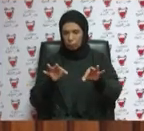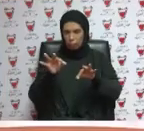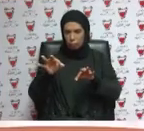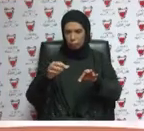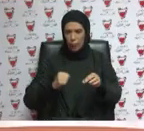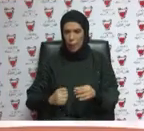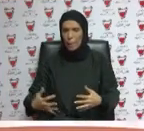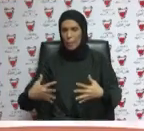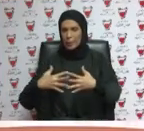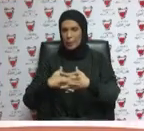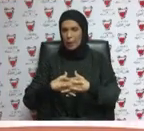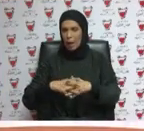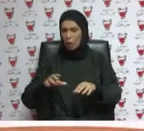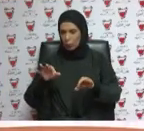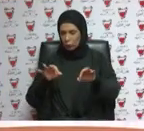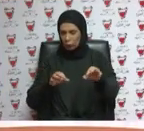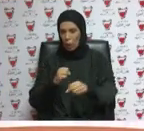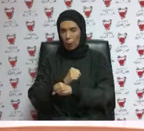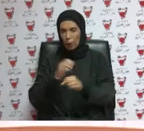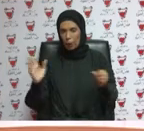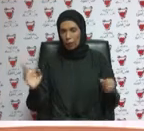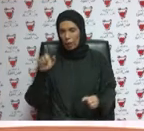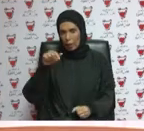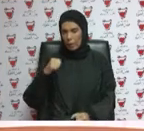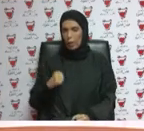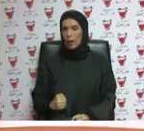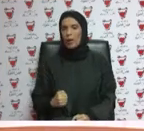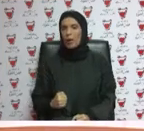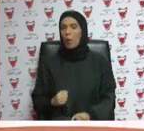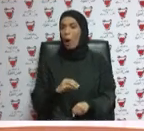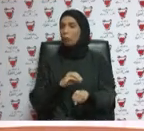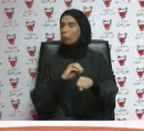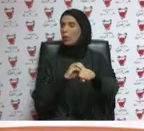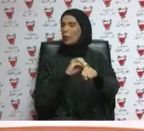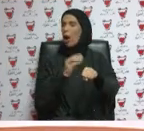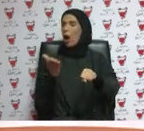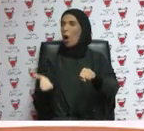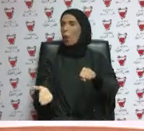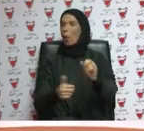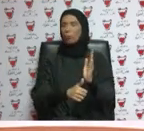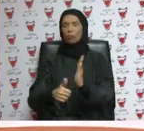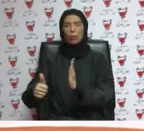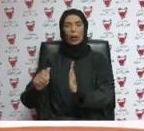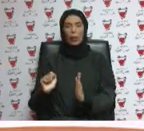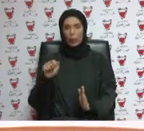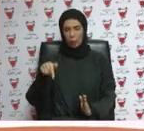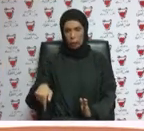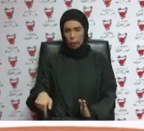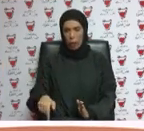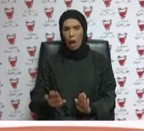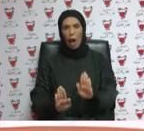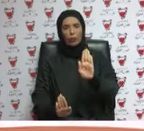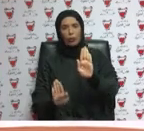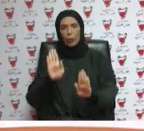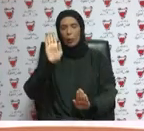ويشارك في رسم الحياة السياسية والديمقراطية في البحرين. هذه دعوة من قائد البلد إلى كل مواطن لما رحنا وصوتنا